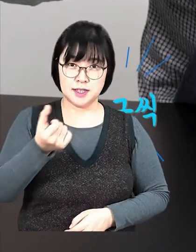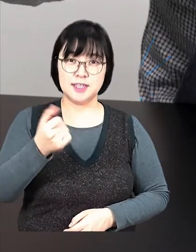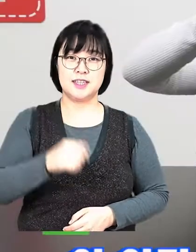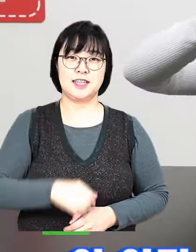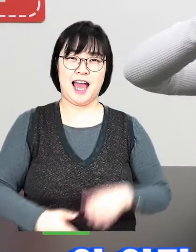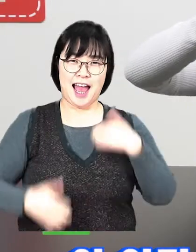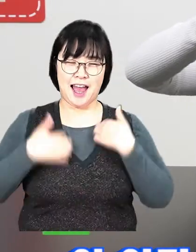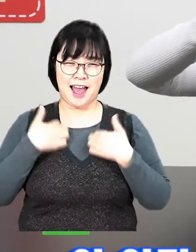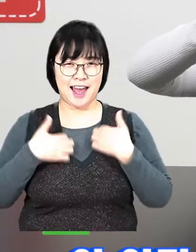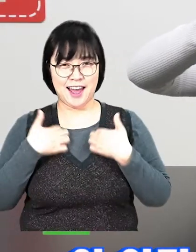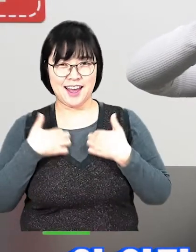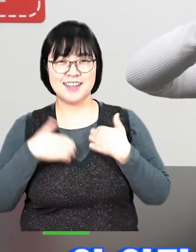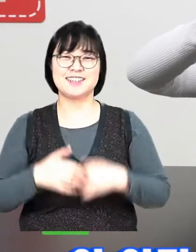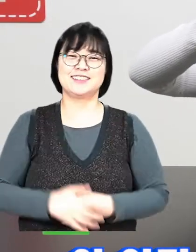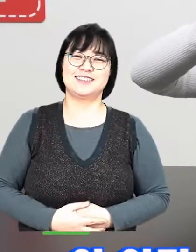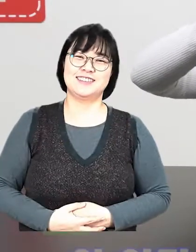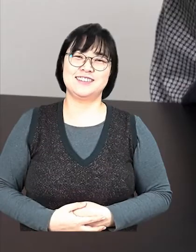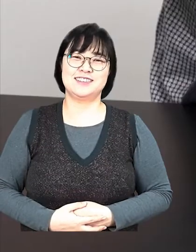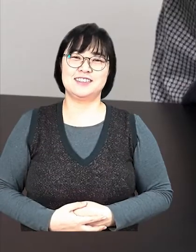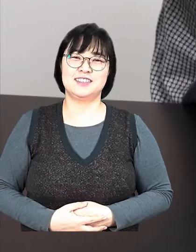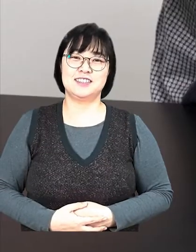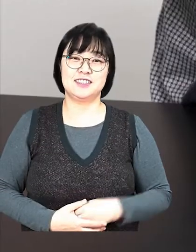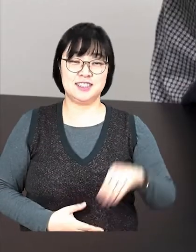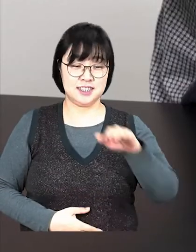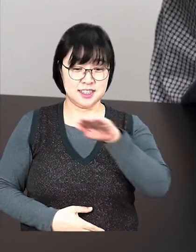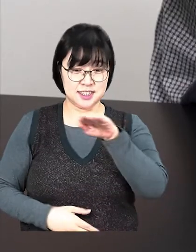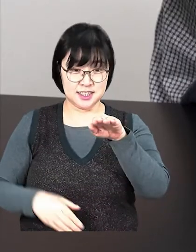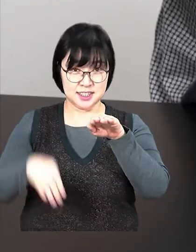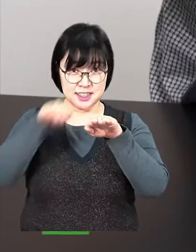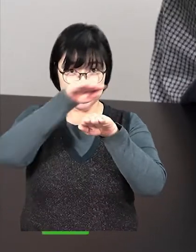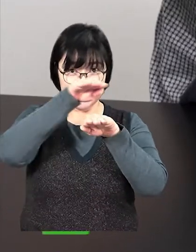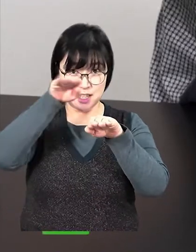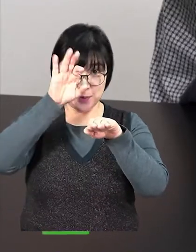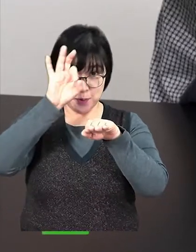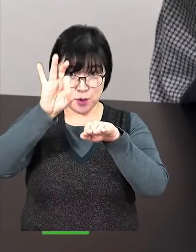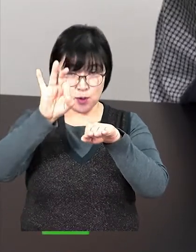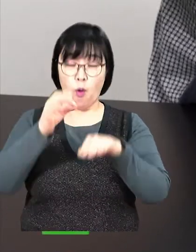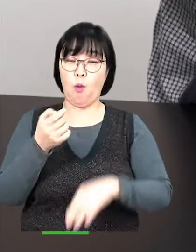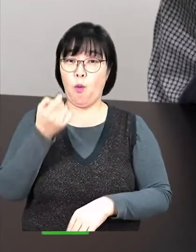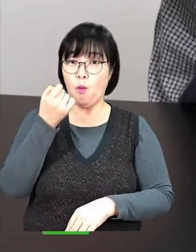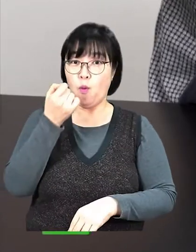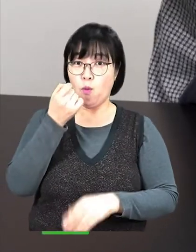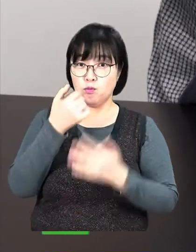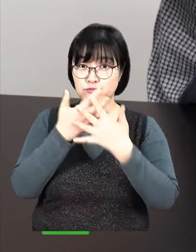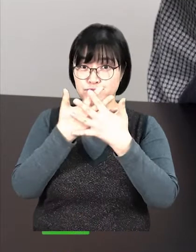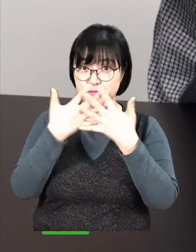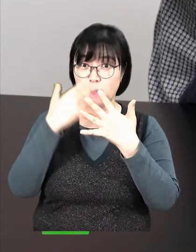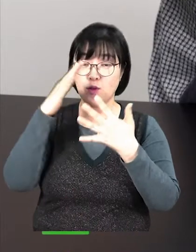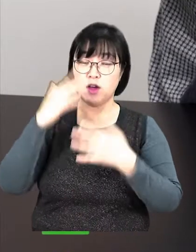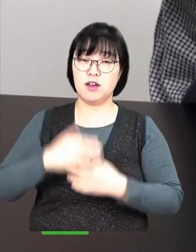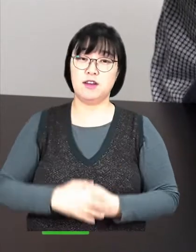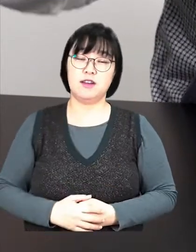조금씩. 어 이거 되게 재밌어요. 층이 보이나요? 어 조금씩 보이고 있어요.